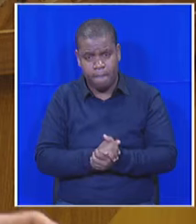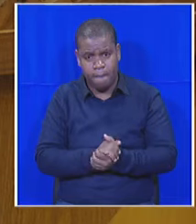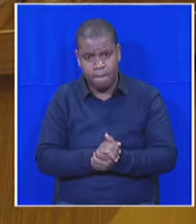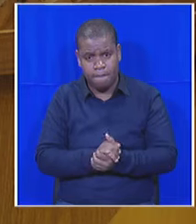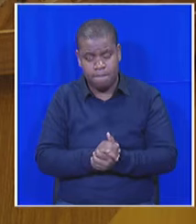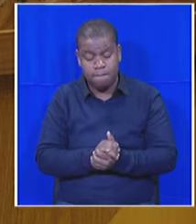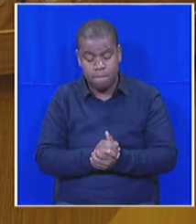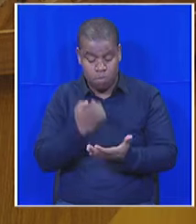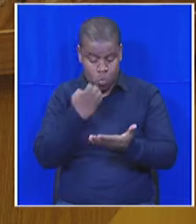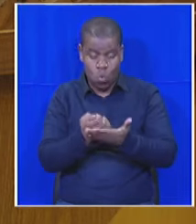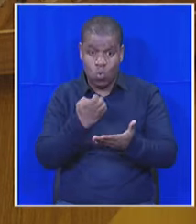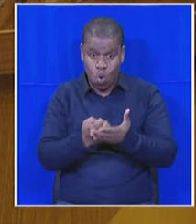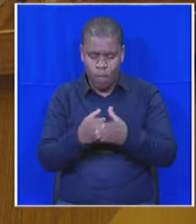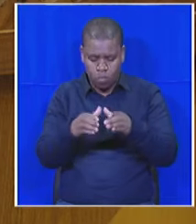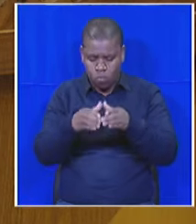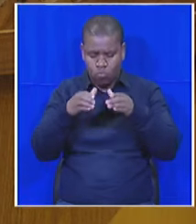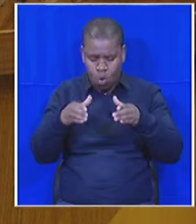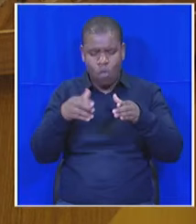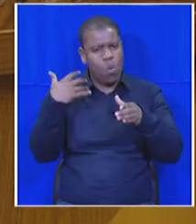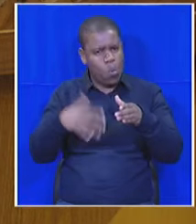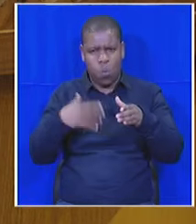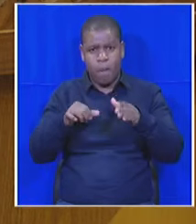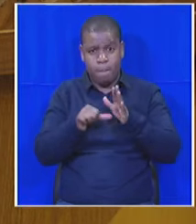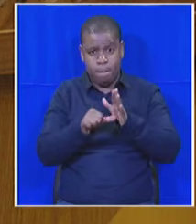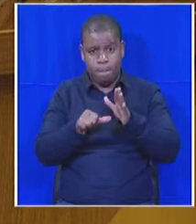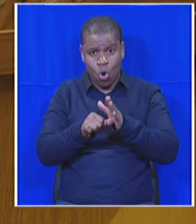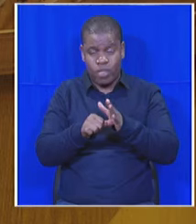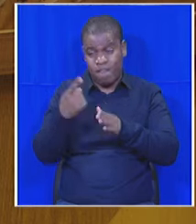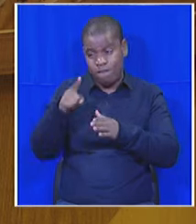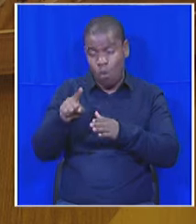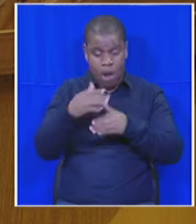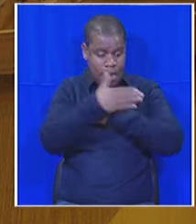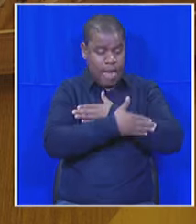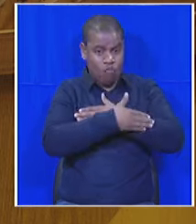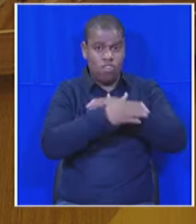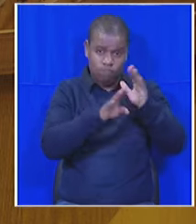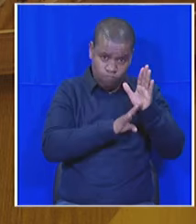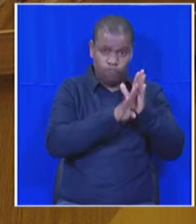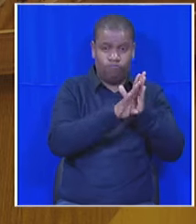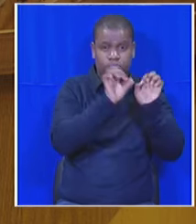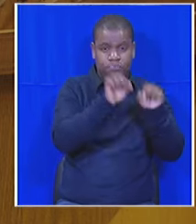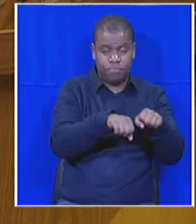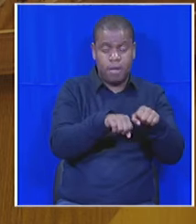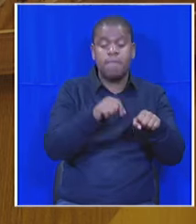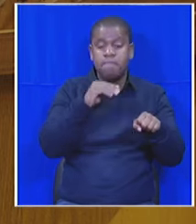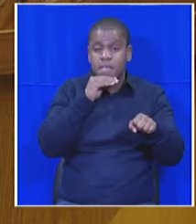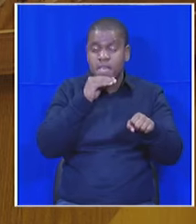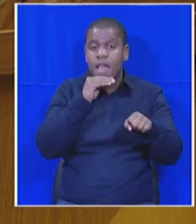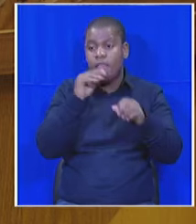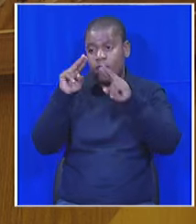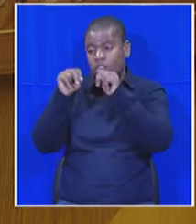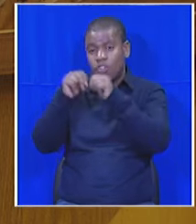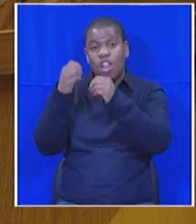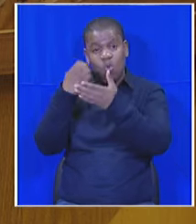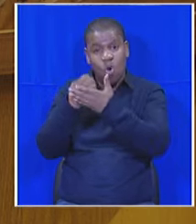dat navorsing en innovasie sentraal staan tot nasionale ekonomiese krag,